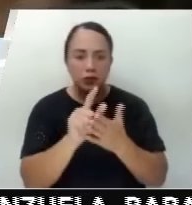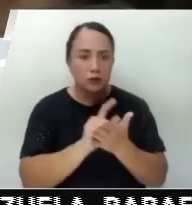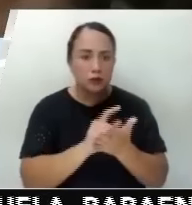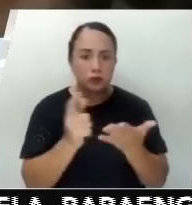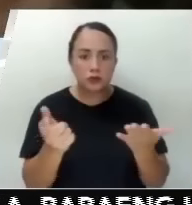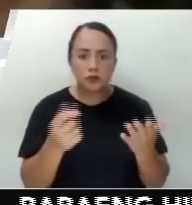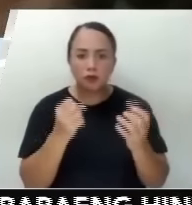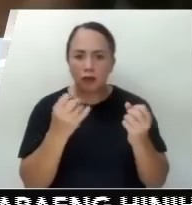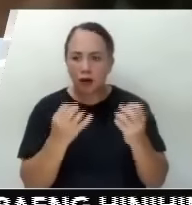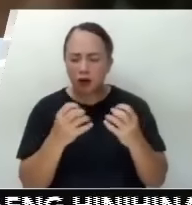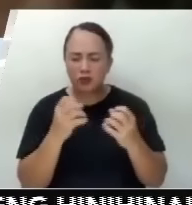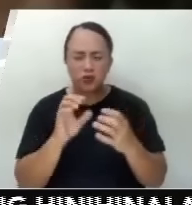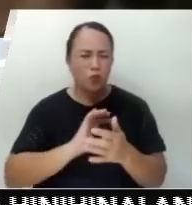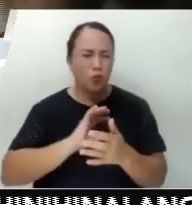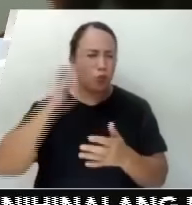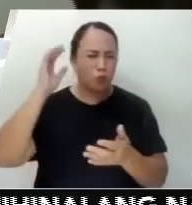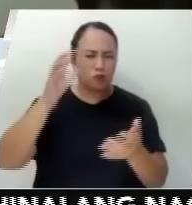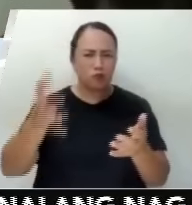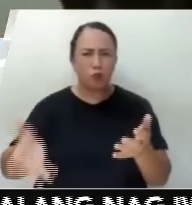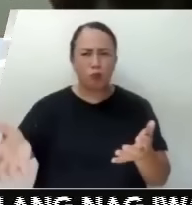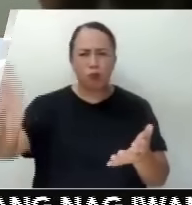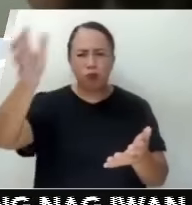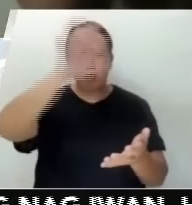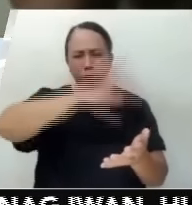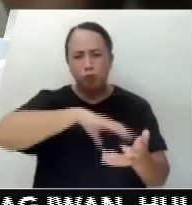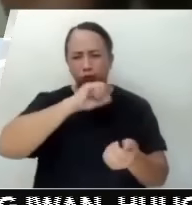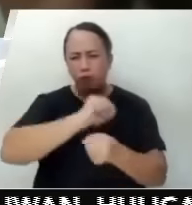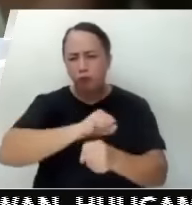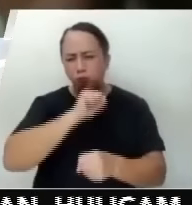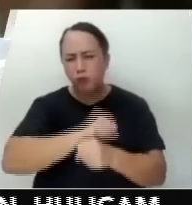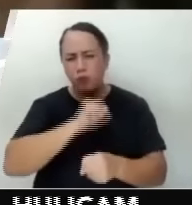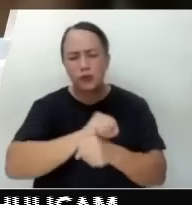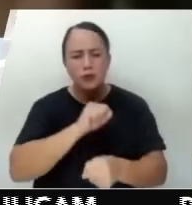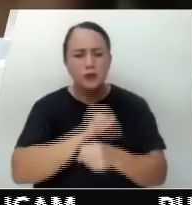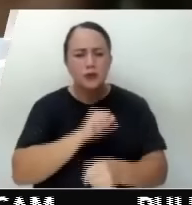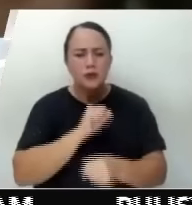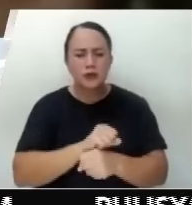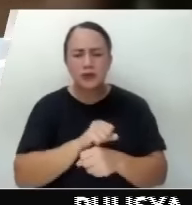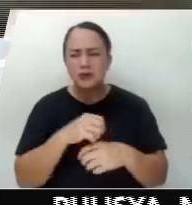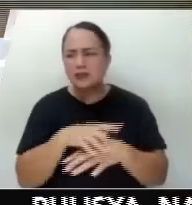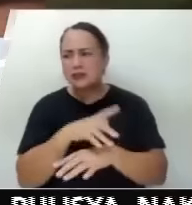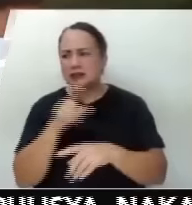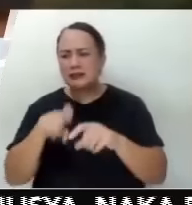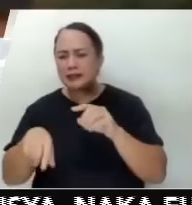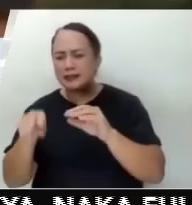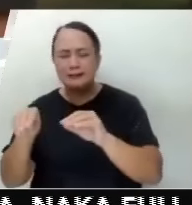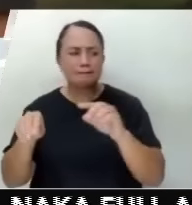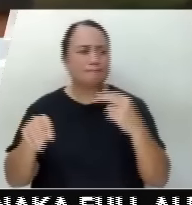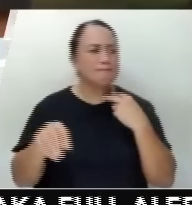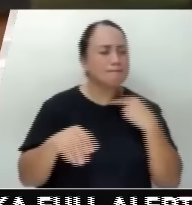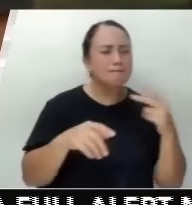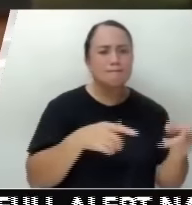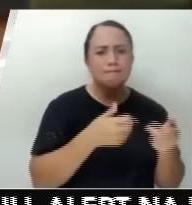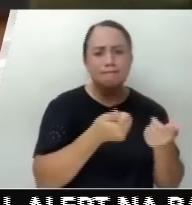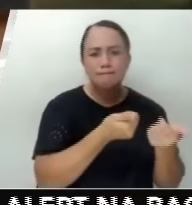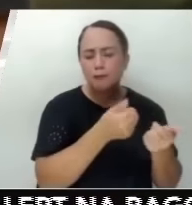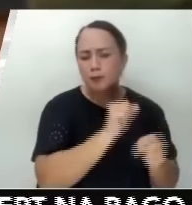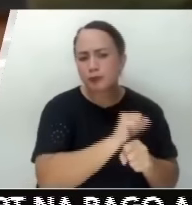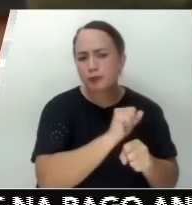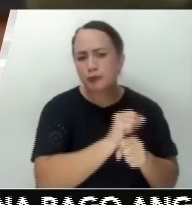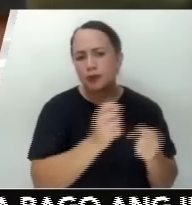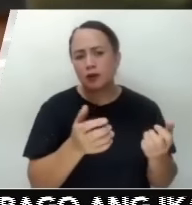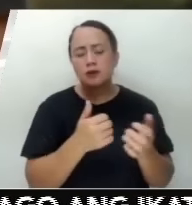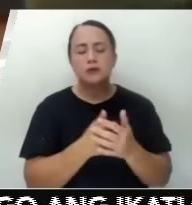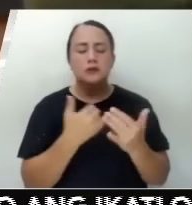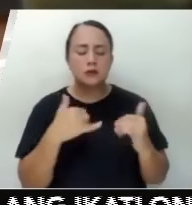na naapektuhan na yung pagturo dahil ang daming administrative na pinapagawa. Bukod sa kapakanan ng mga guro, tututukan din daw